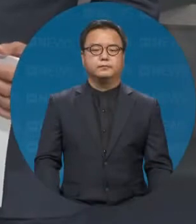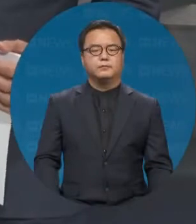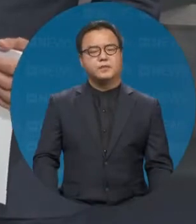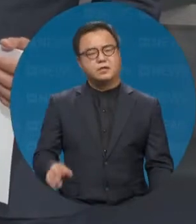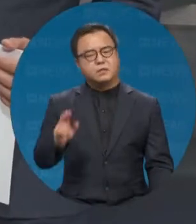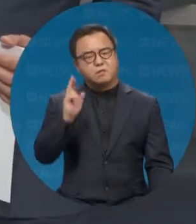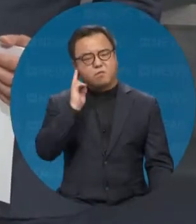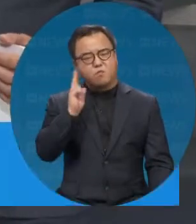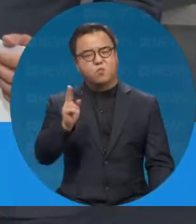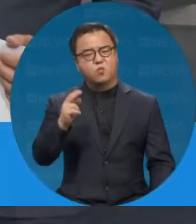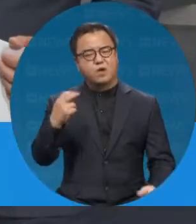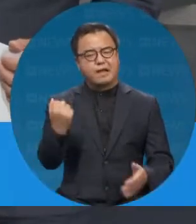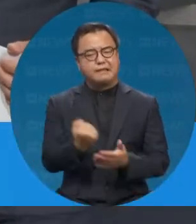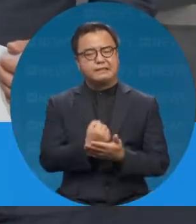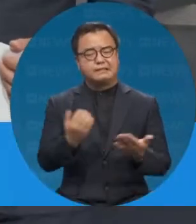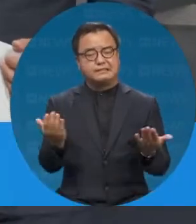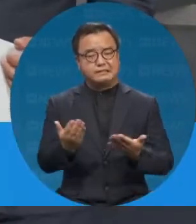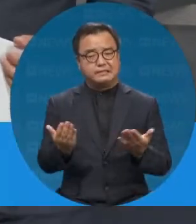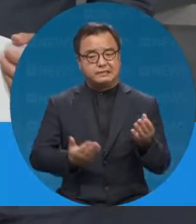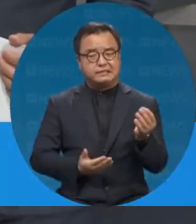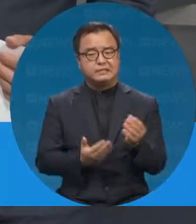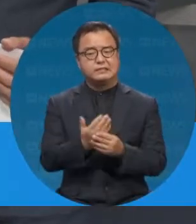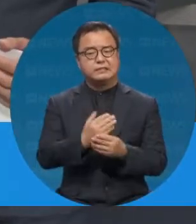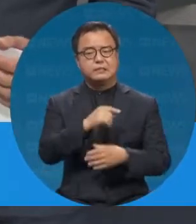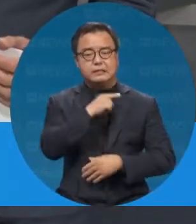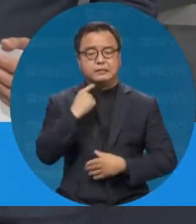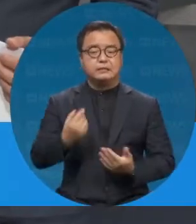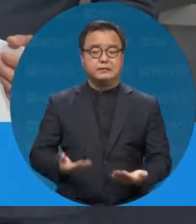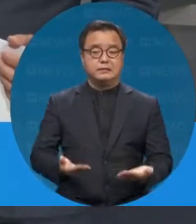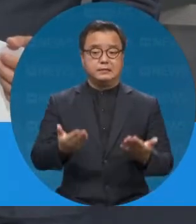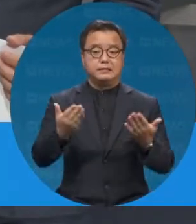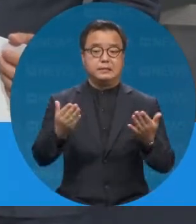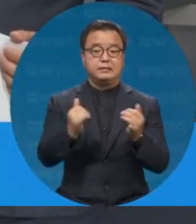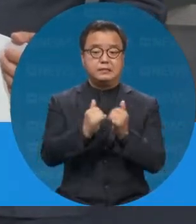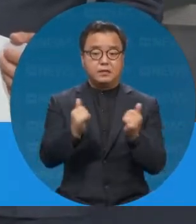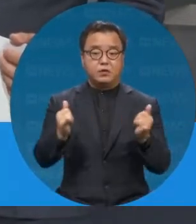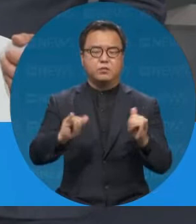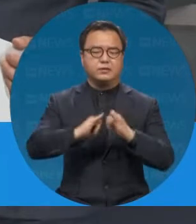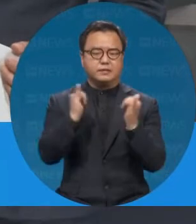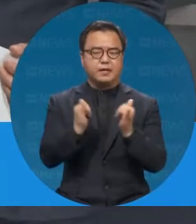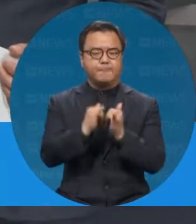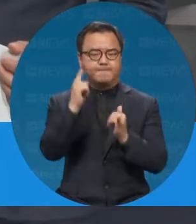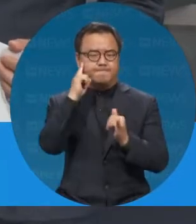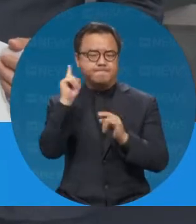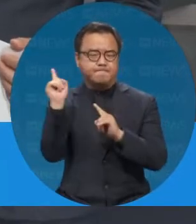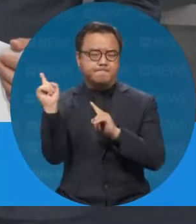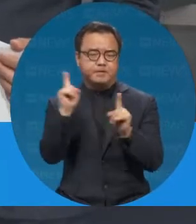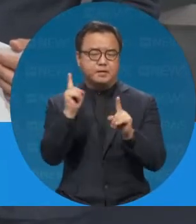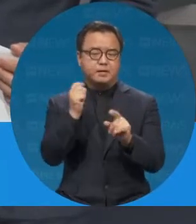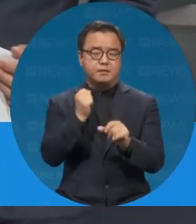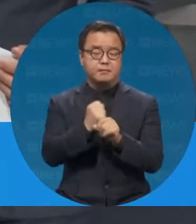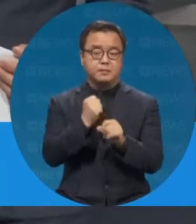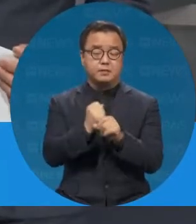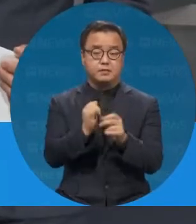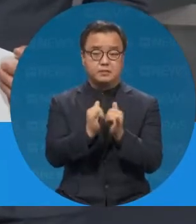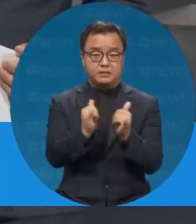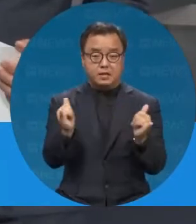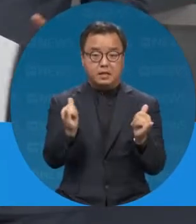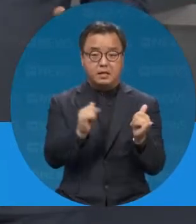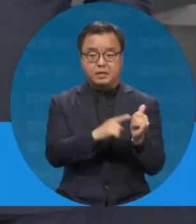비극적인 사건의 희생자가 돼서 우리 사회 경각심을 심어준 사람들이 있죠. 이들이 법으로 다시